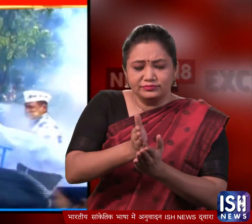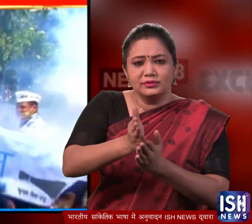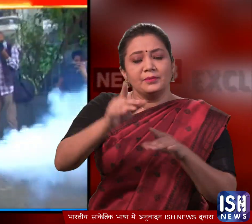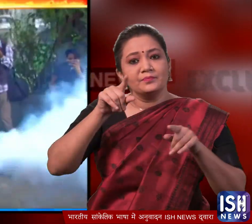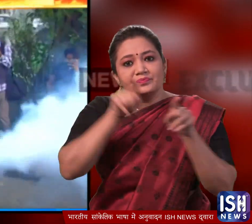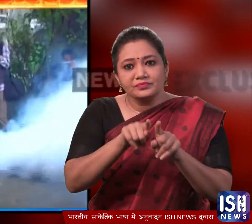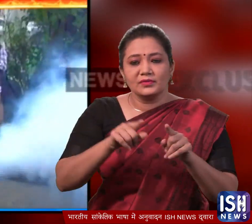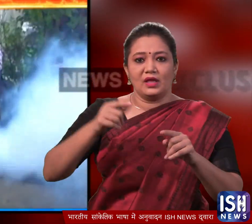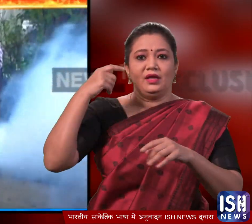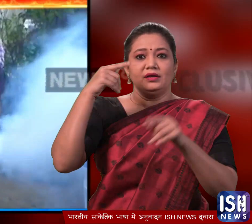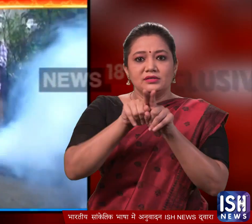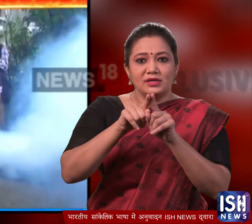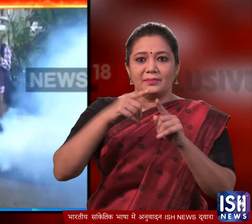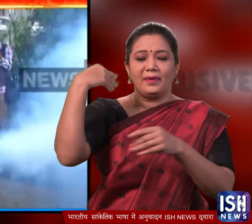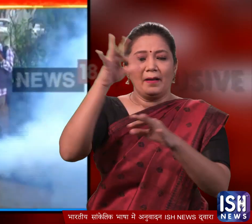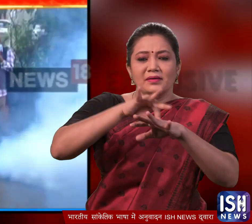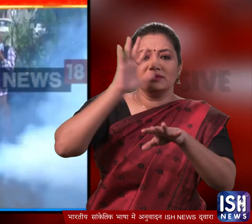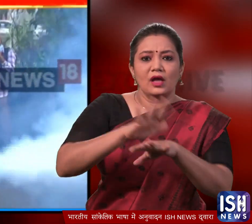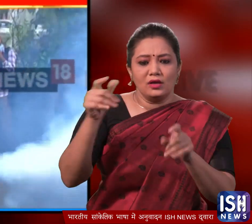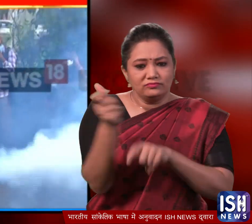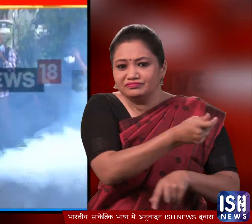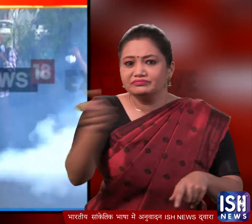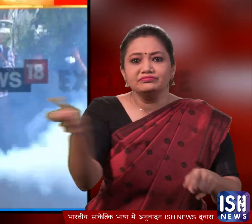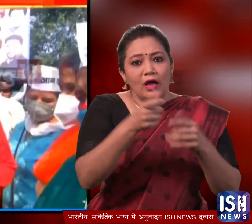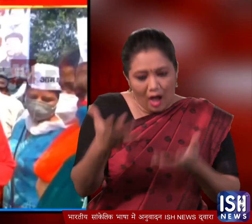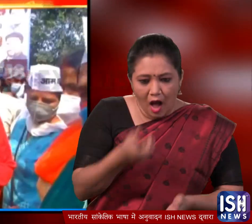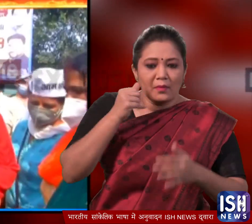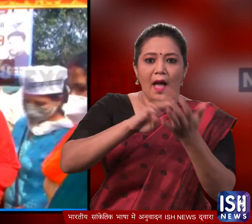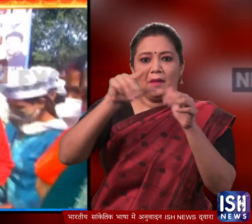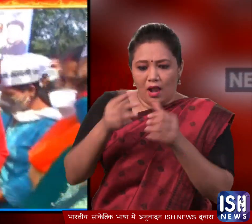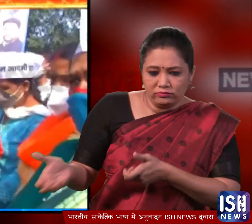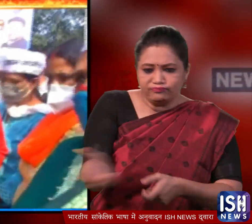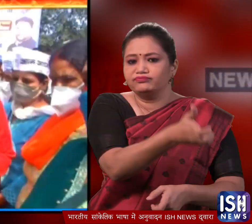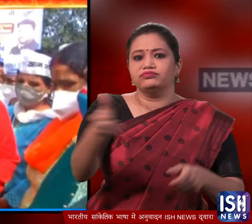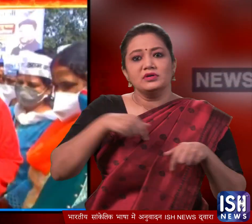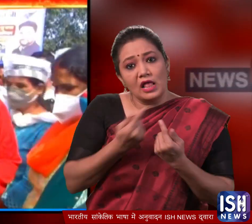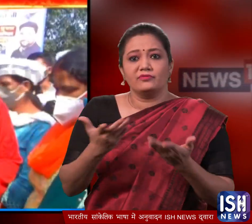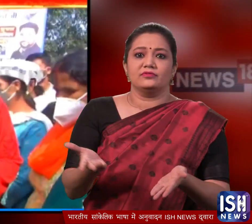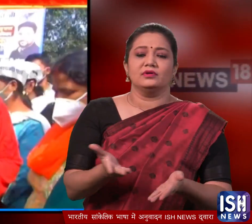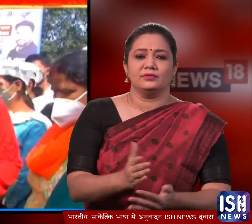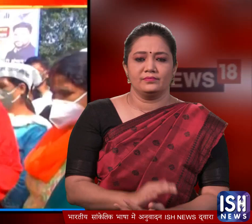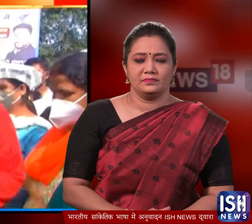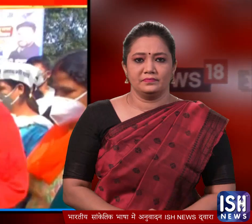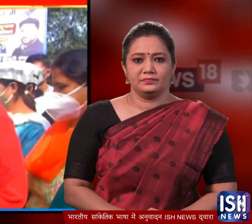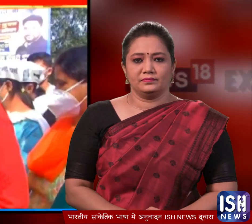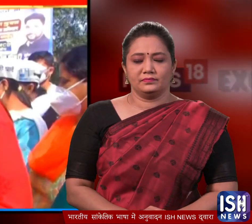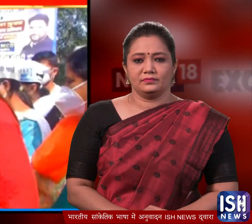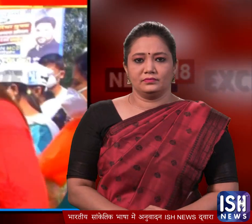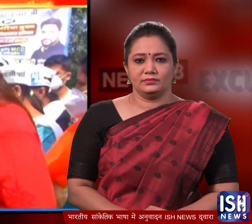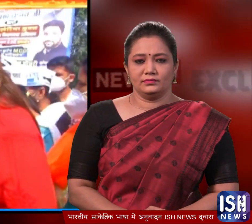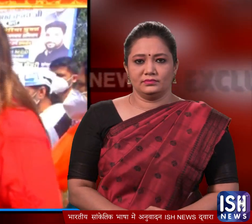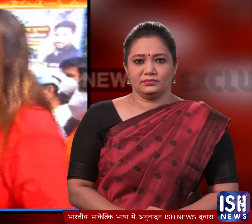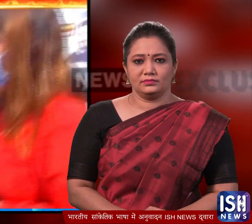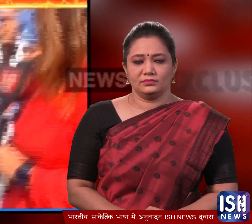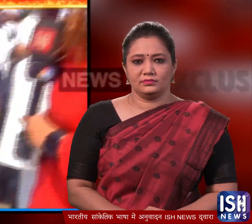के हाथों में पार्टी के झंडे की जगह मच्छर मार फॉगिंग मशीन आ गई। दिल्ली सरकार ने आज तमाम विधायकों और पार्षदों के साथ शुरू की